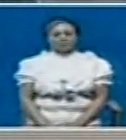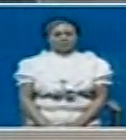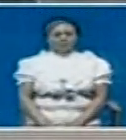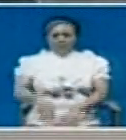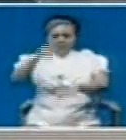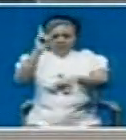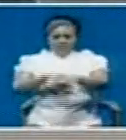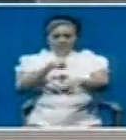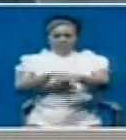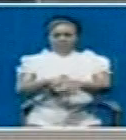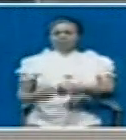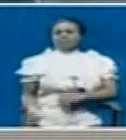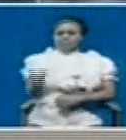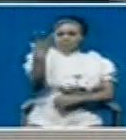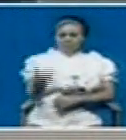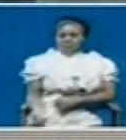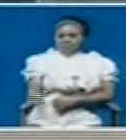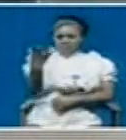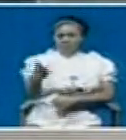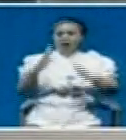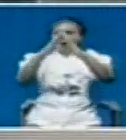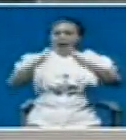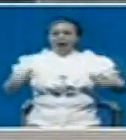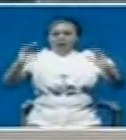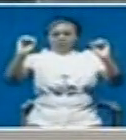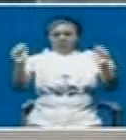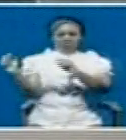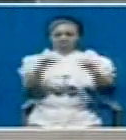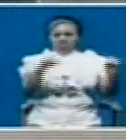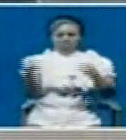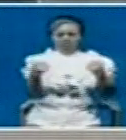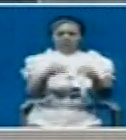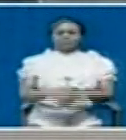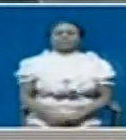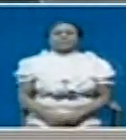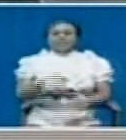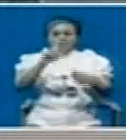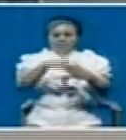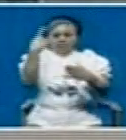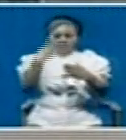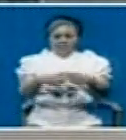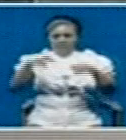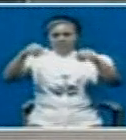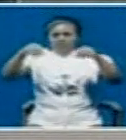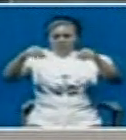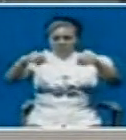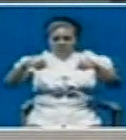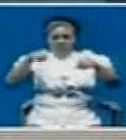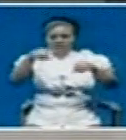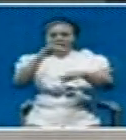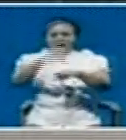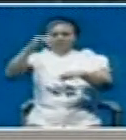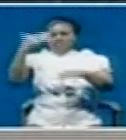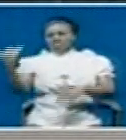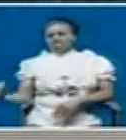Wakati wanapiga baruti, nyumba zinatingizika. Alafu hii fumbi inadhuru